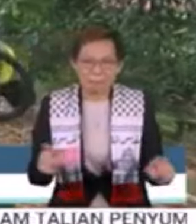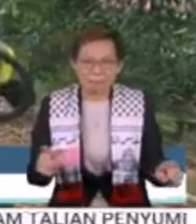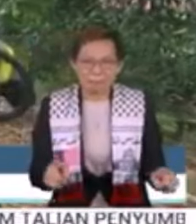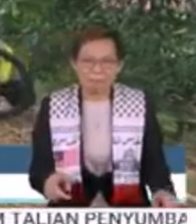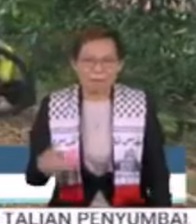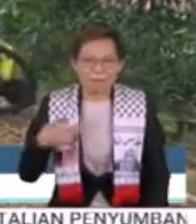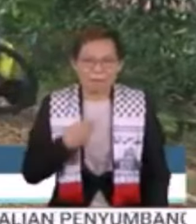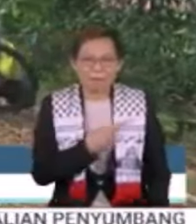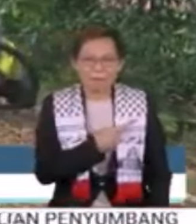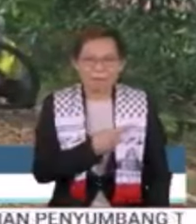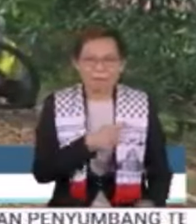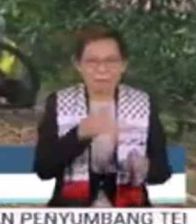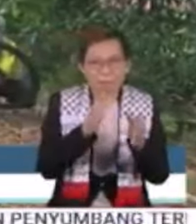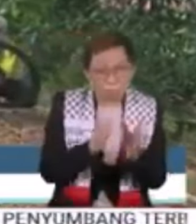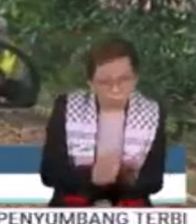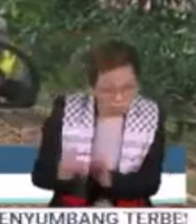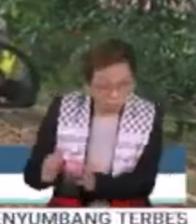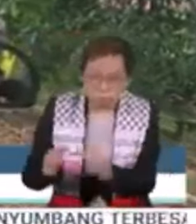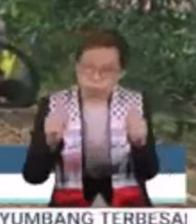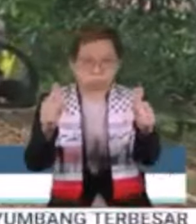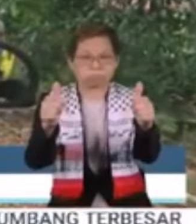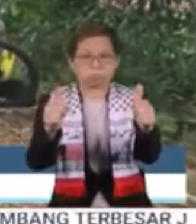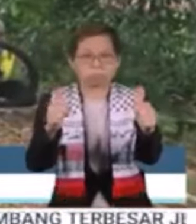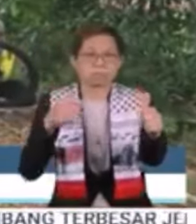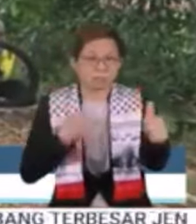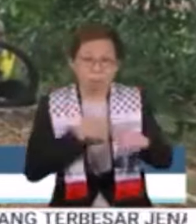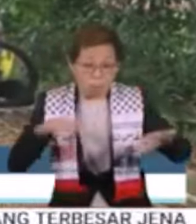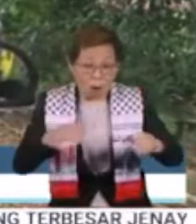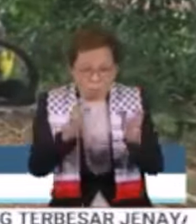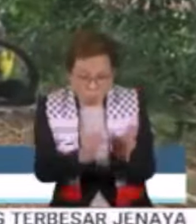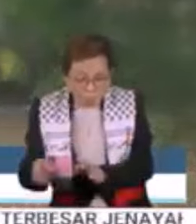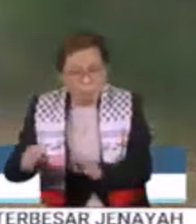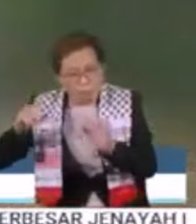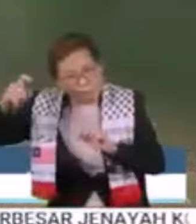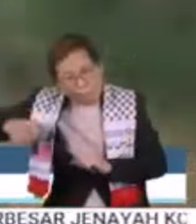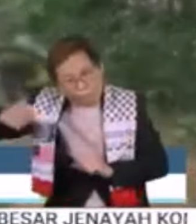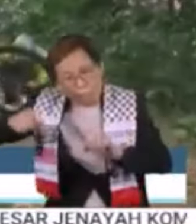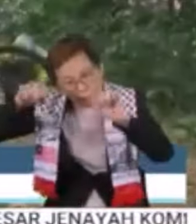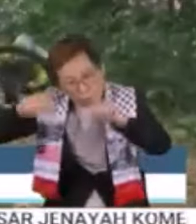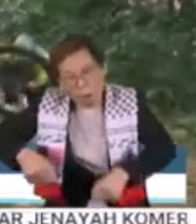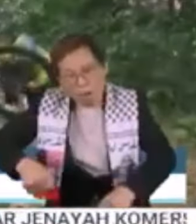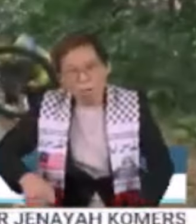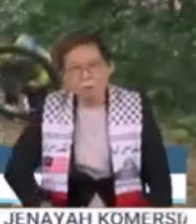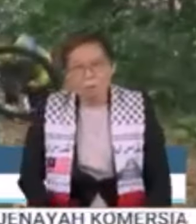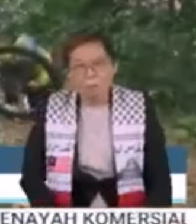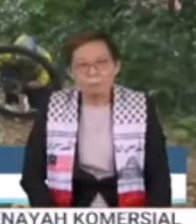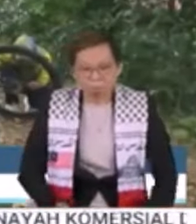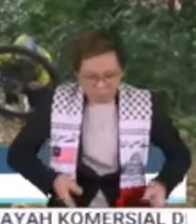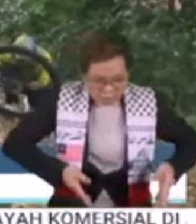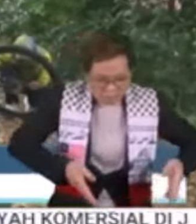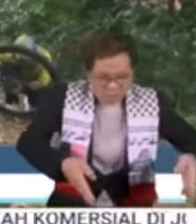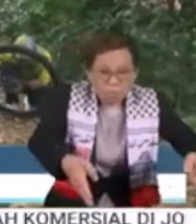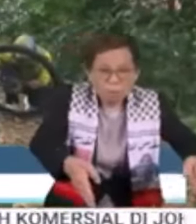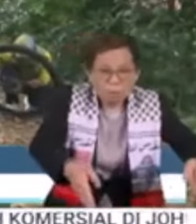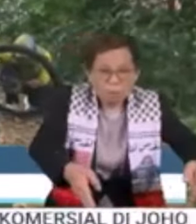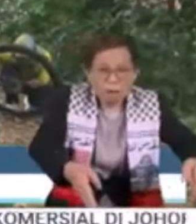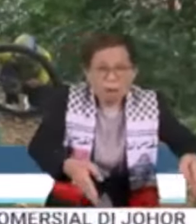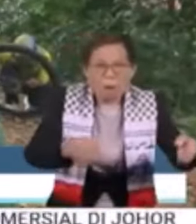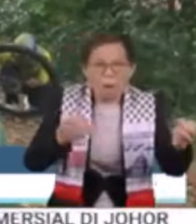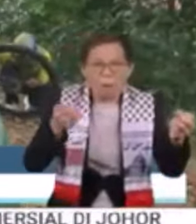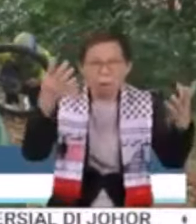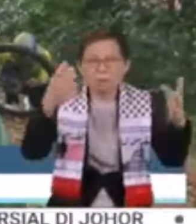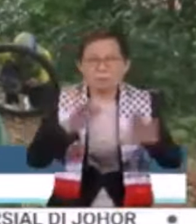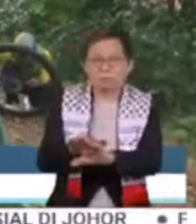dah kita buat preparation yang cukup bagus, mesti boleh. Laluan dia banyak